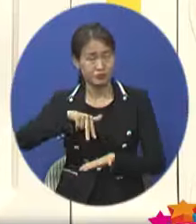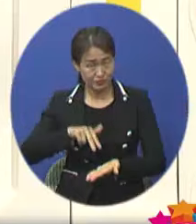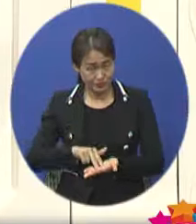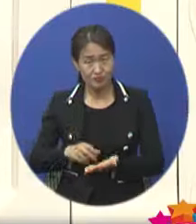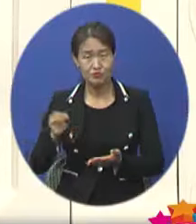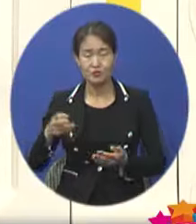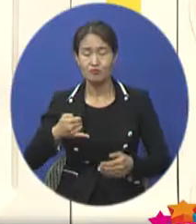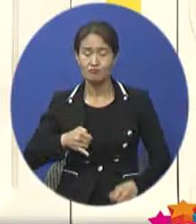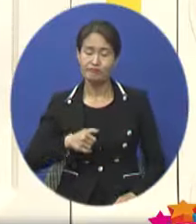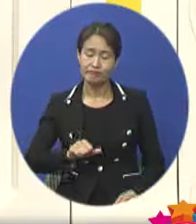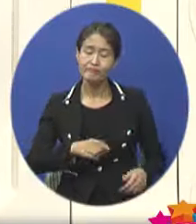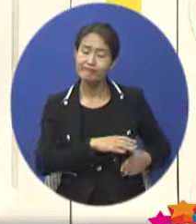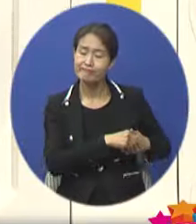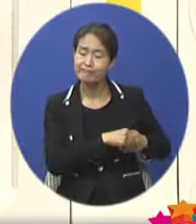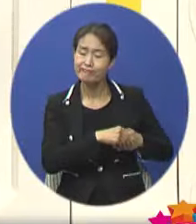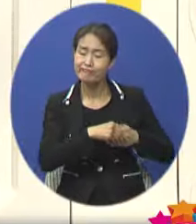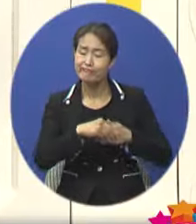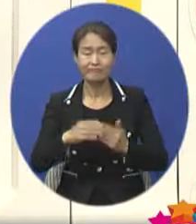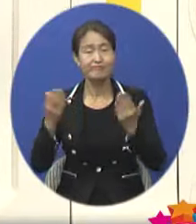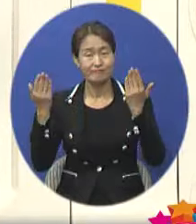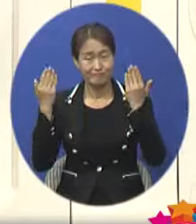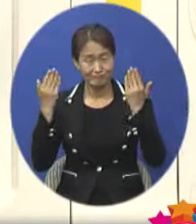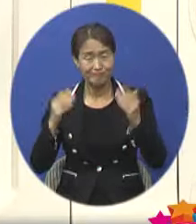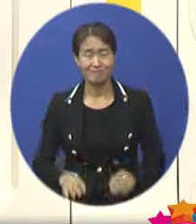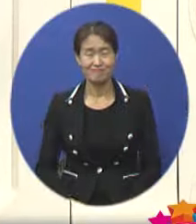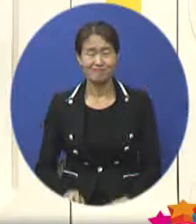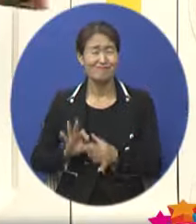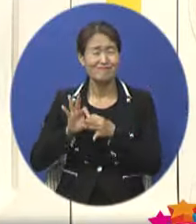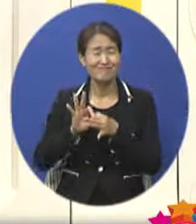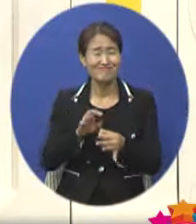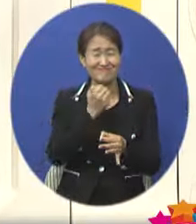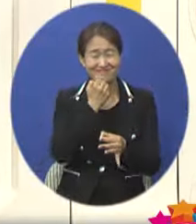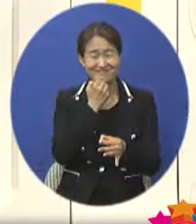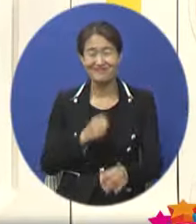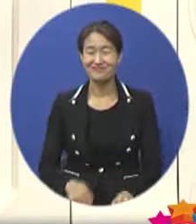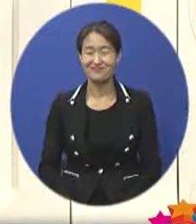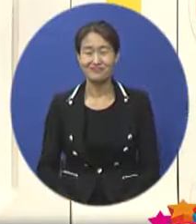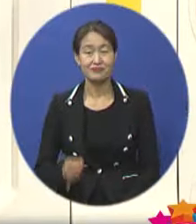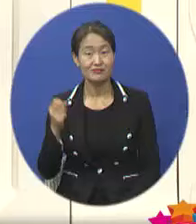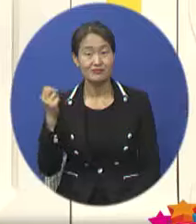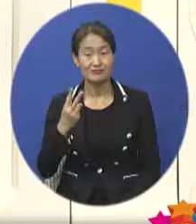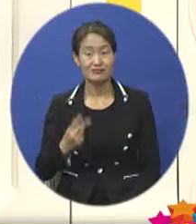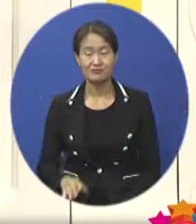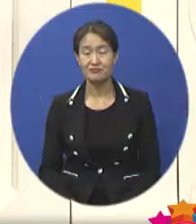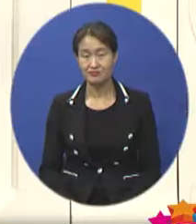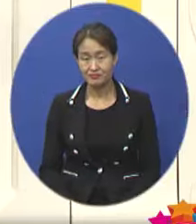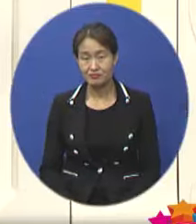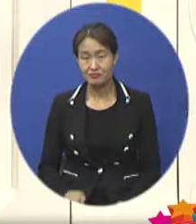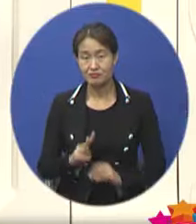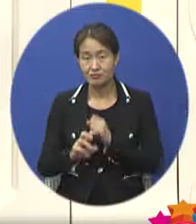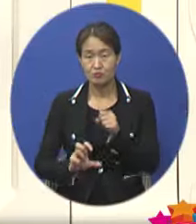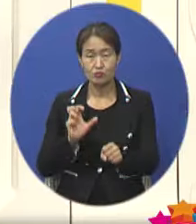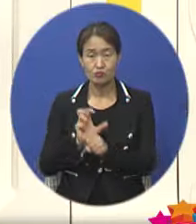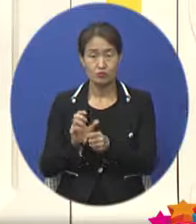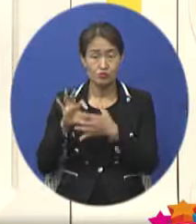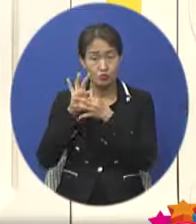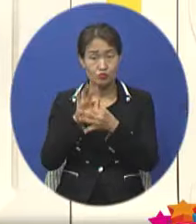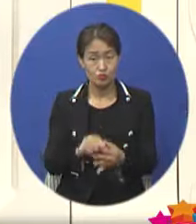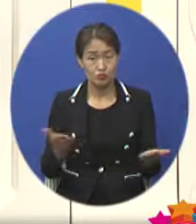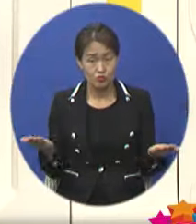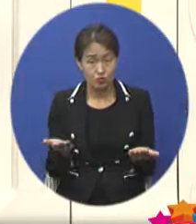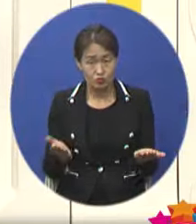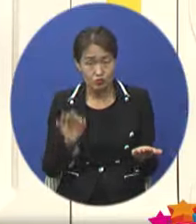손잡고 학교까지 데려다 주는 이런 네. 일도 있고 또 그렇게 이제 그 35년을 하다 보니까 여러